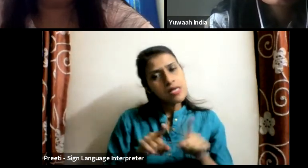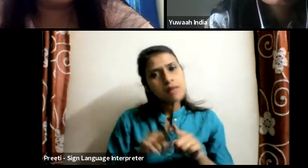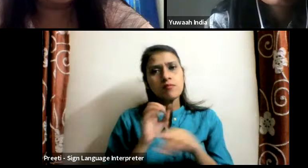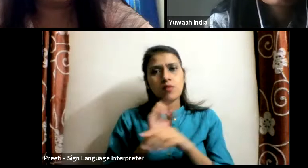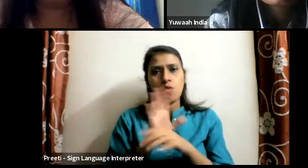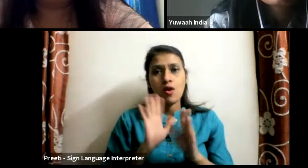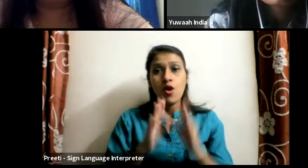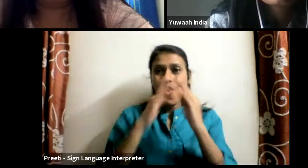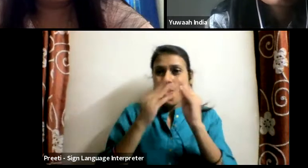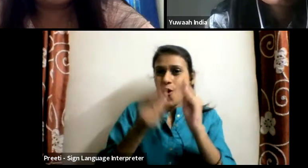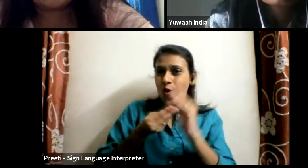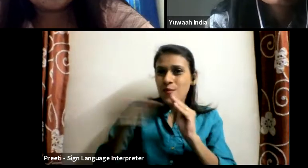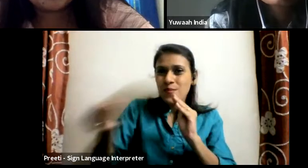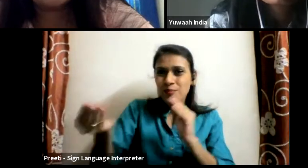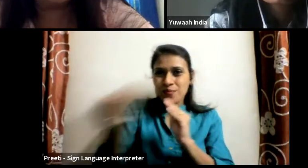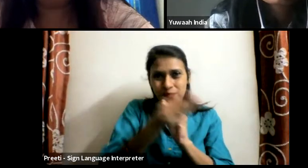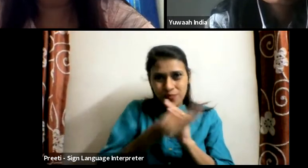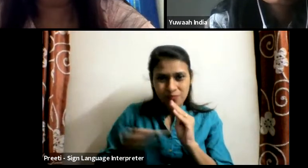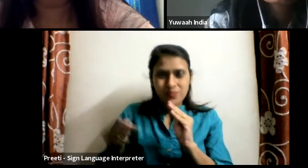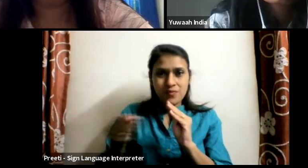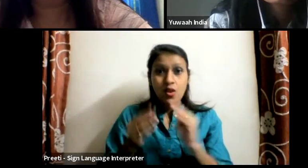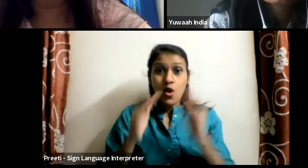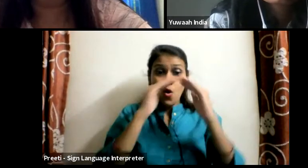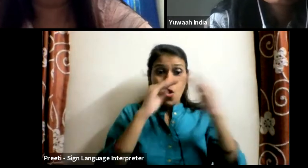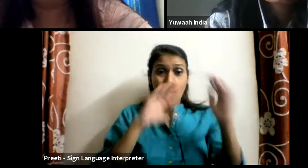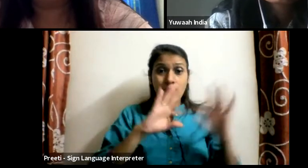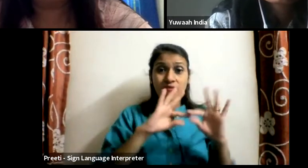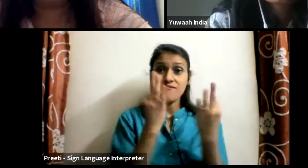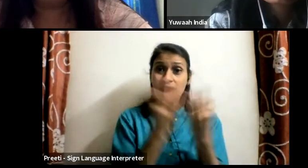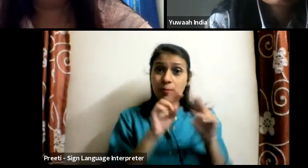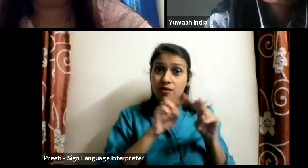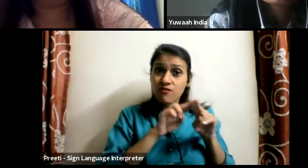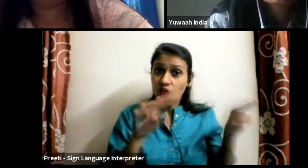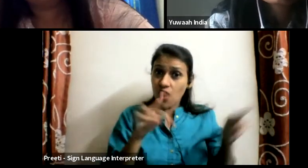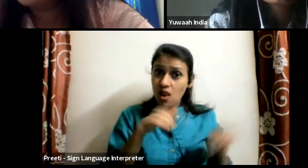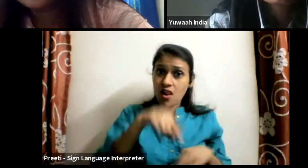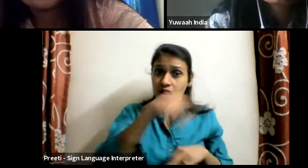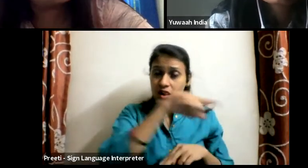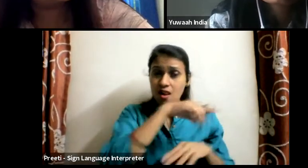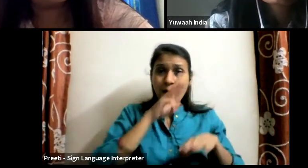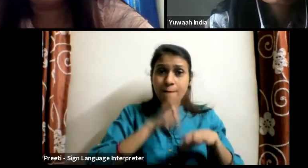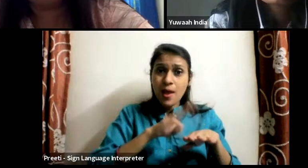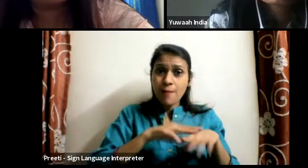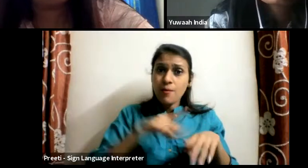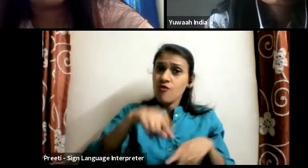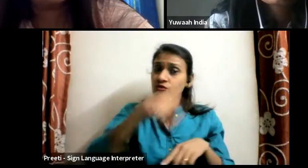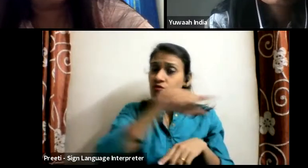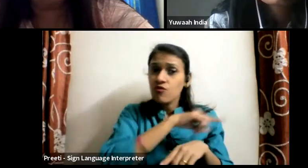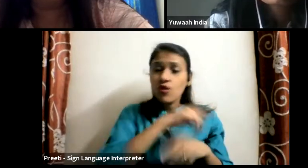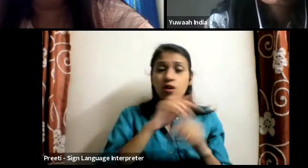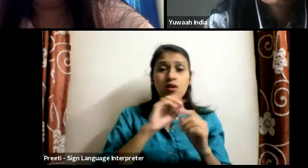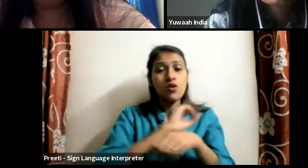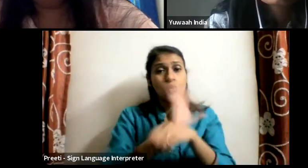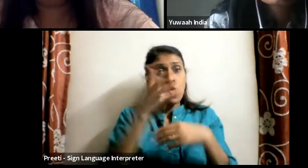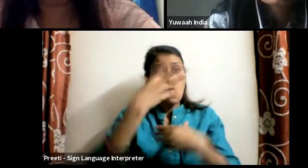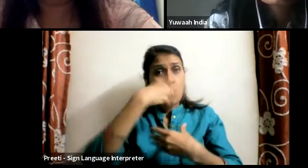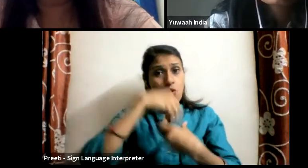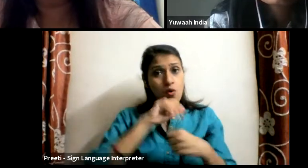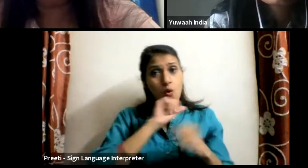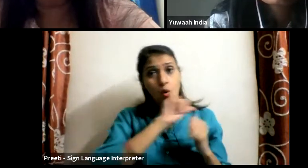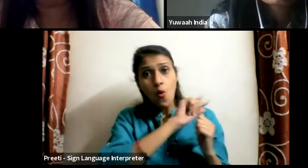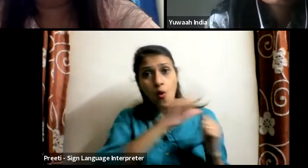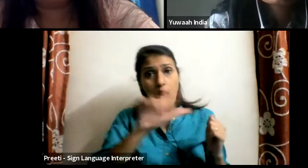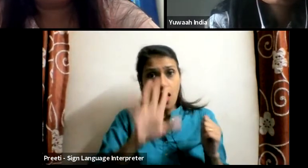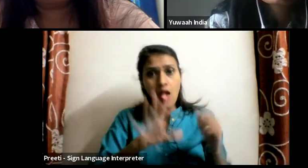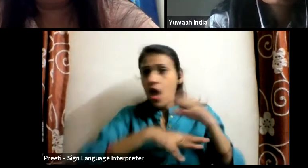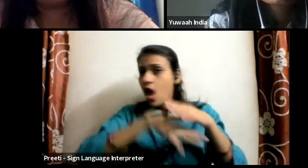आपके नेबर्स हैं, अब पूरा घर कोविड पॉजिटिव हो गया है, बहुत सीरियस नहीं है, वेरी माइल्ड सिम्टम्स, तो कहीं